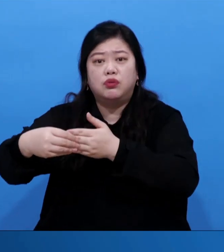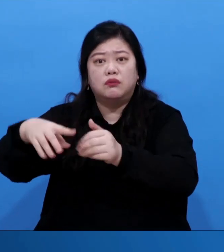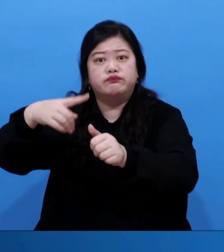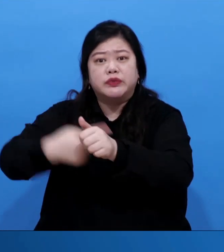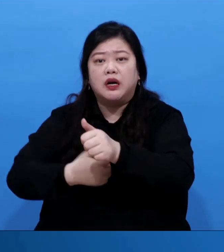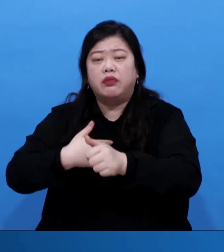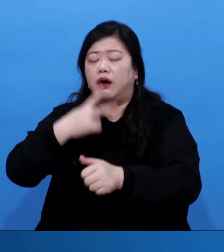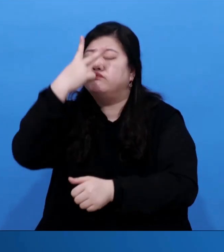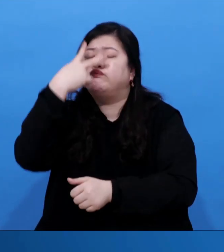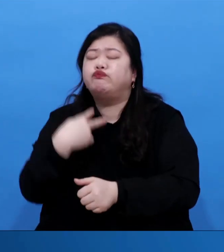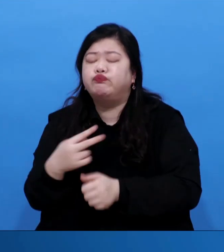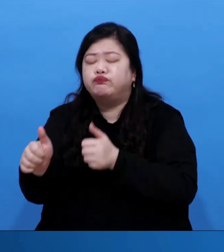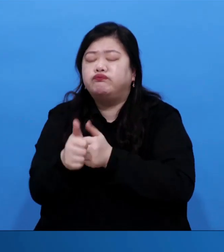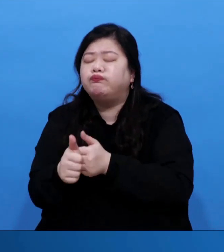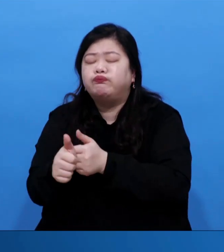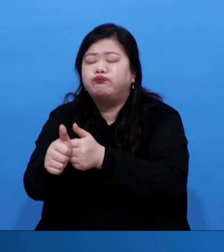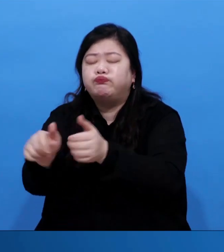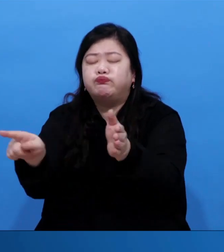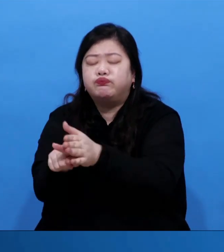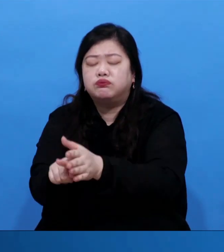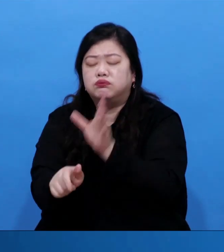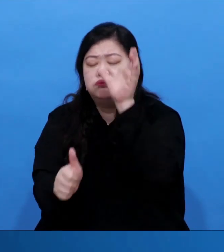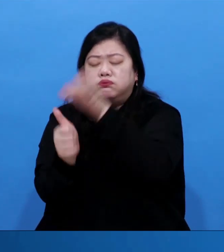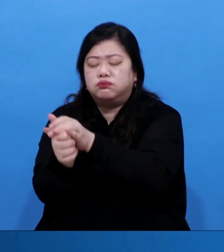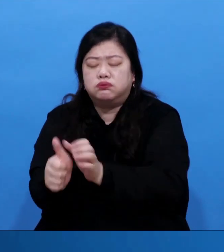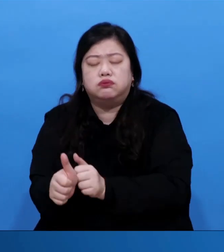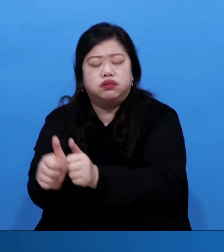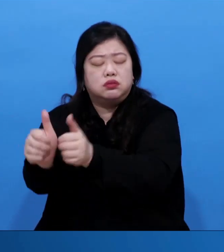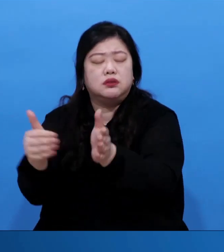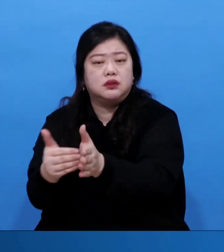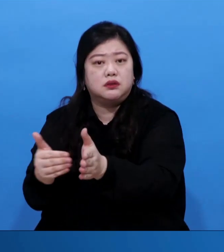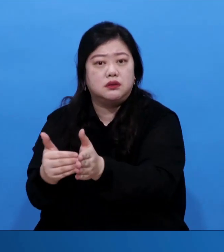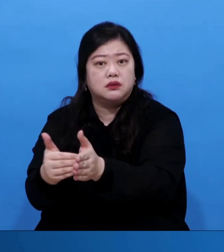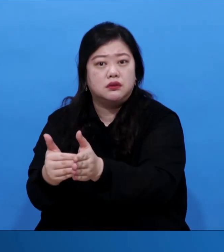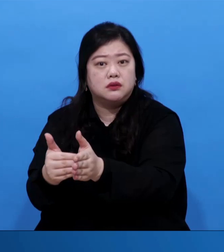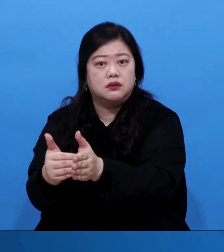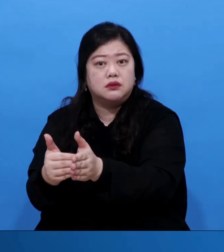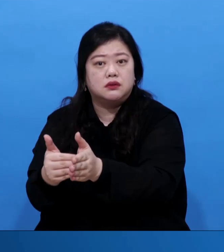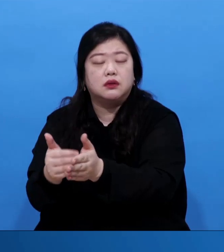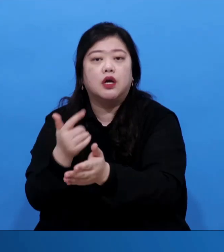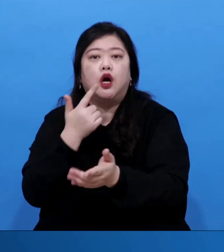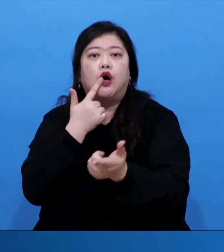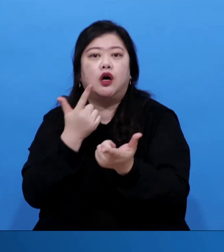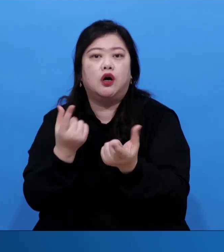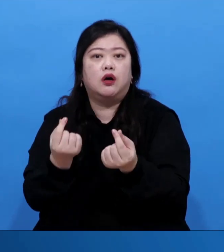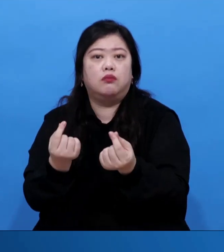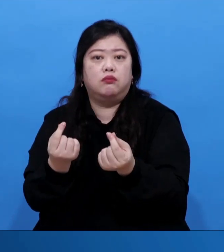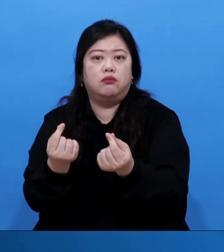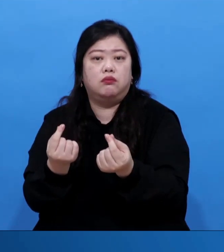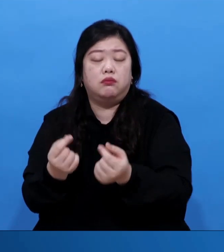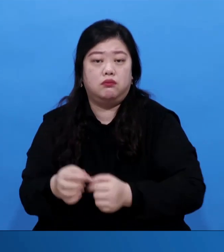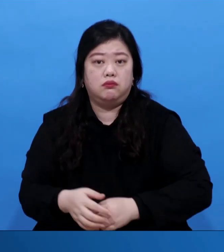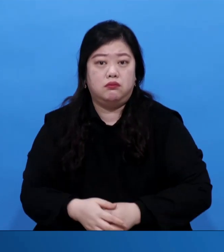leads me, so I don't need to open my eyes. 세계를 살렸어요. She saved the world. 예,